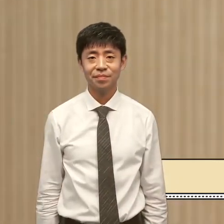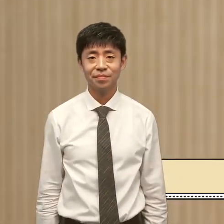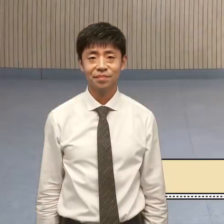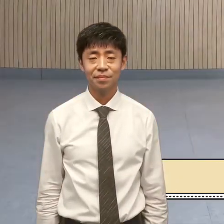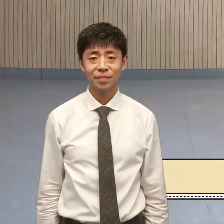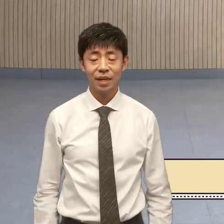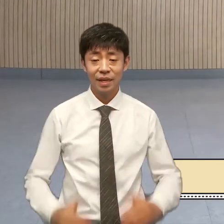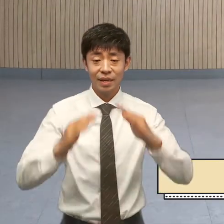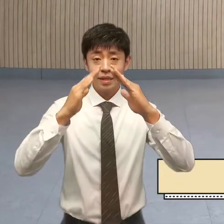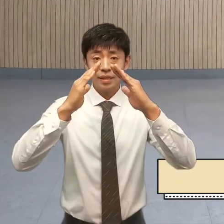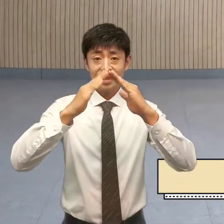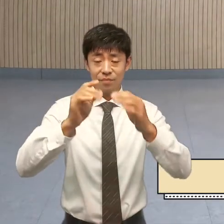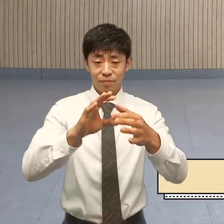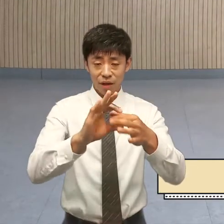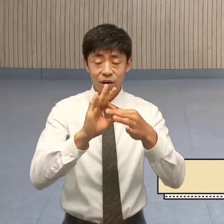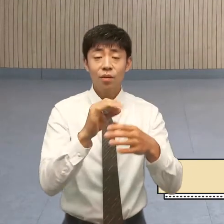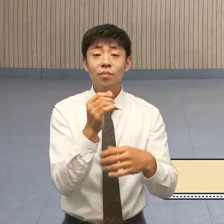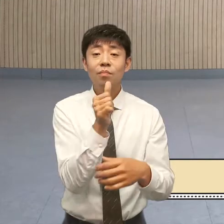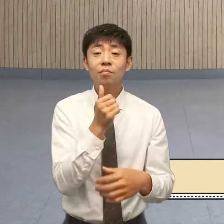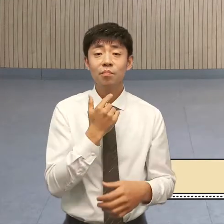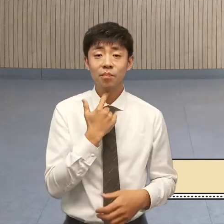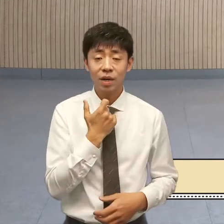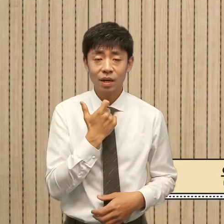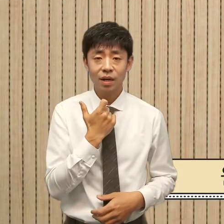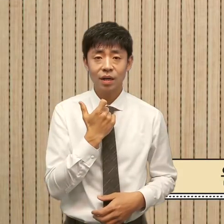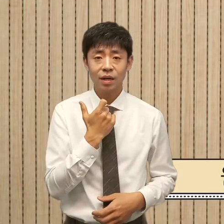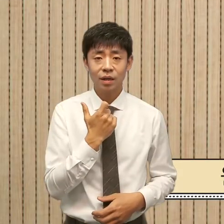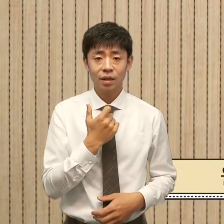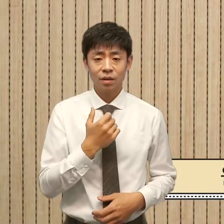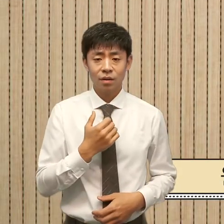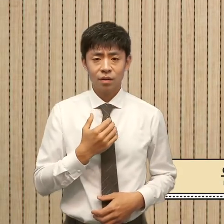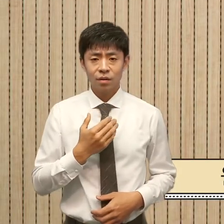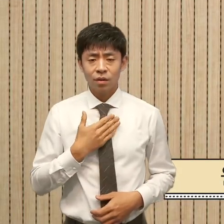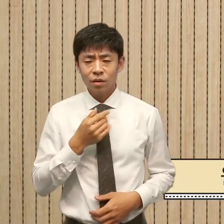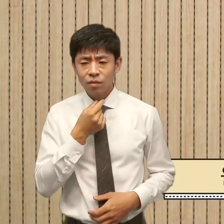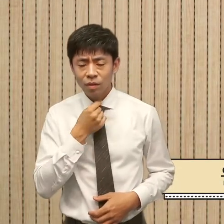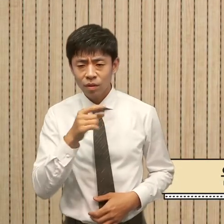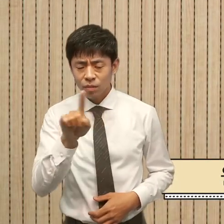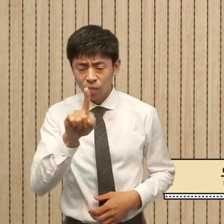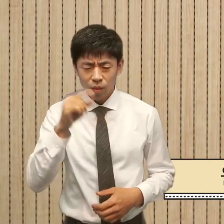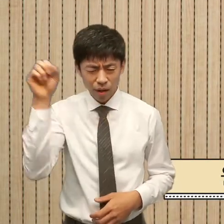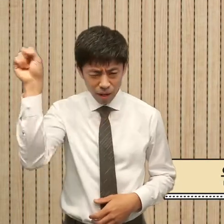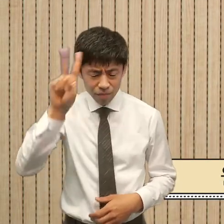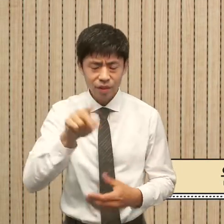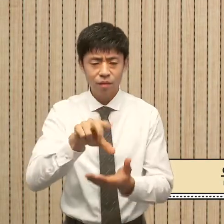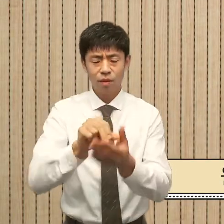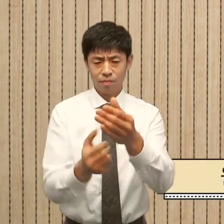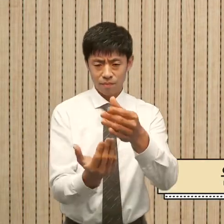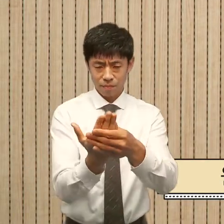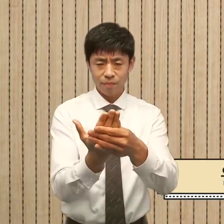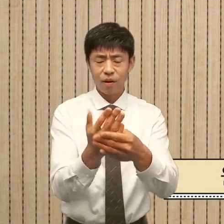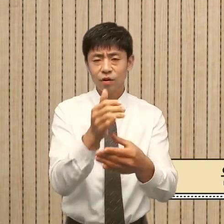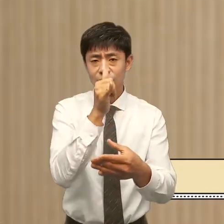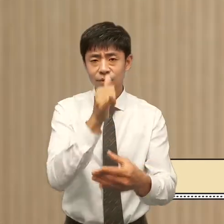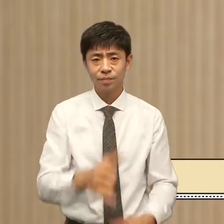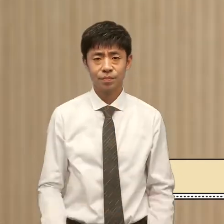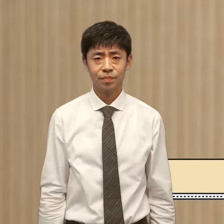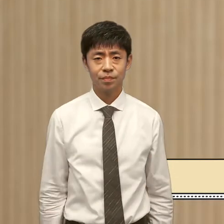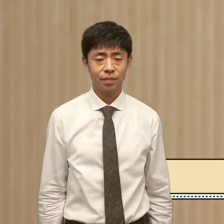있습니다. 부동산과 관련된 통역을 한 적이 있는데요. 원치 않게 분쟁 상황이 발생하는 경우가